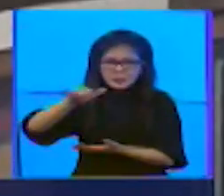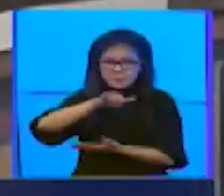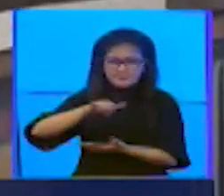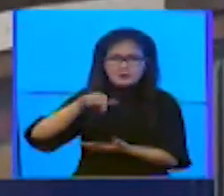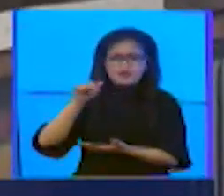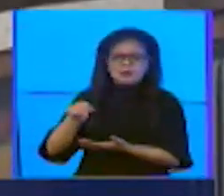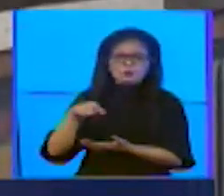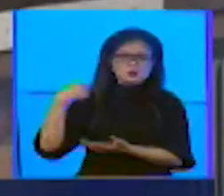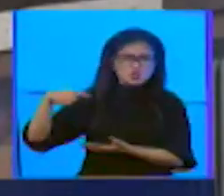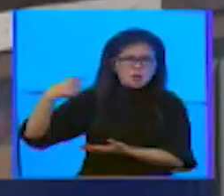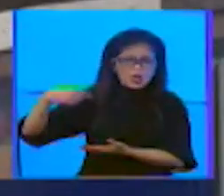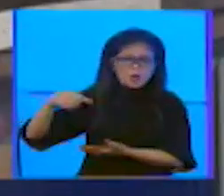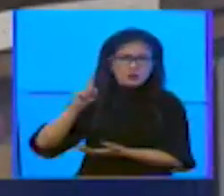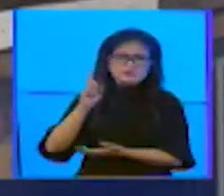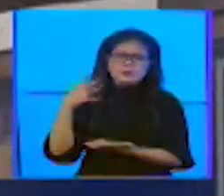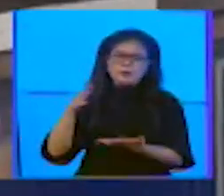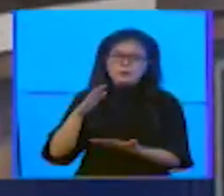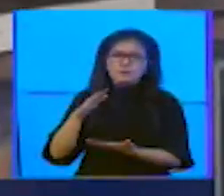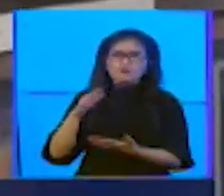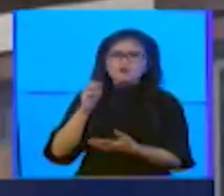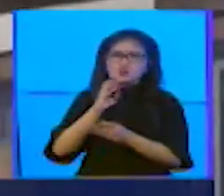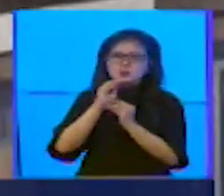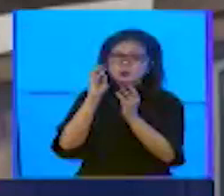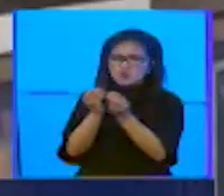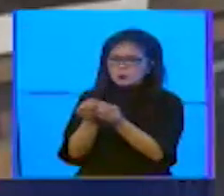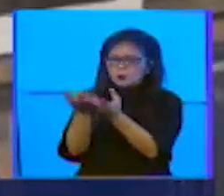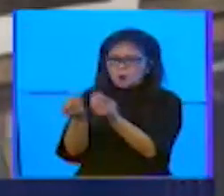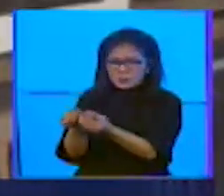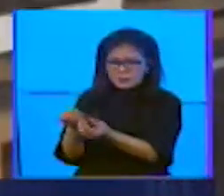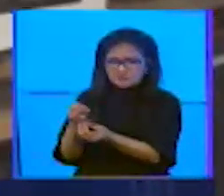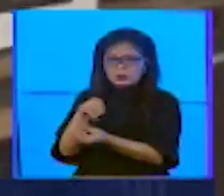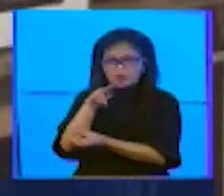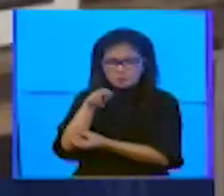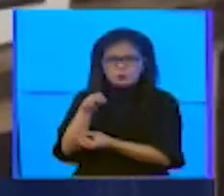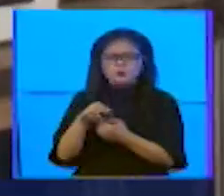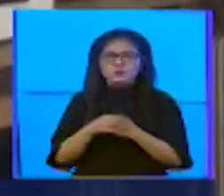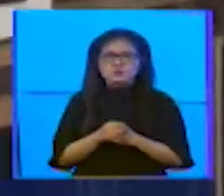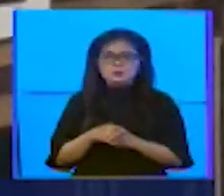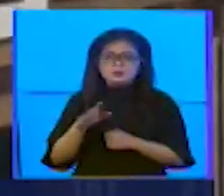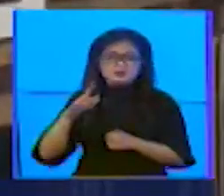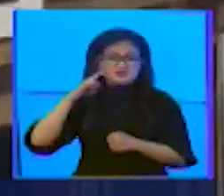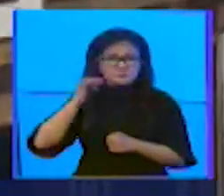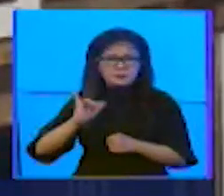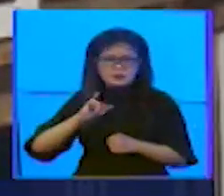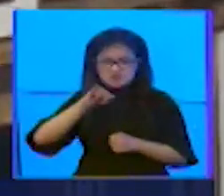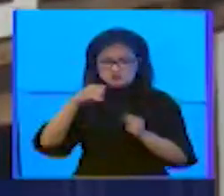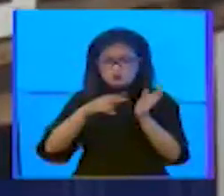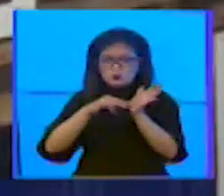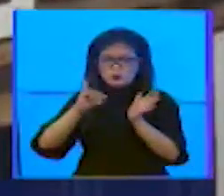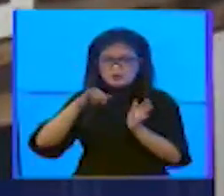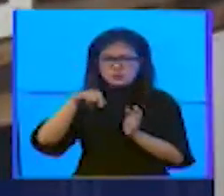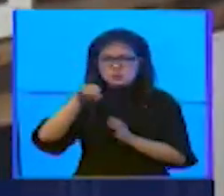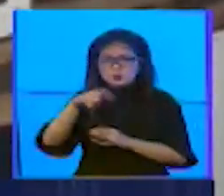gitu. Ya karena memang sudah musimnya. Ya seperti tadi saya bilang, Juni, Juli mereka cari pasangan, Agustus mereka